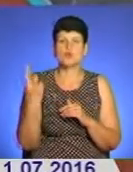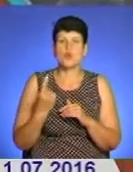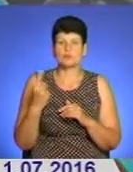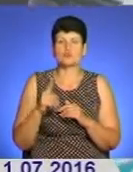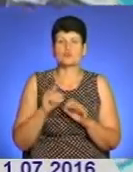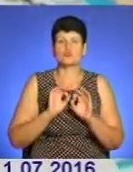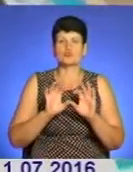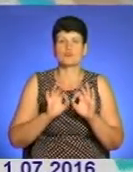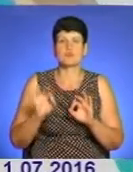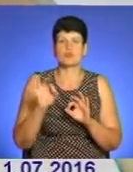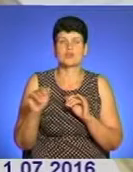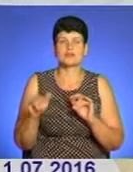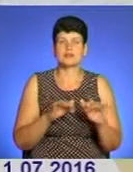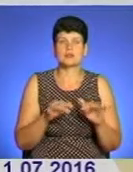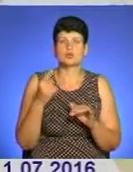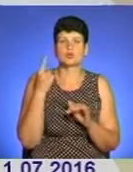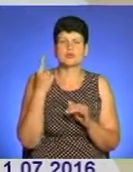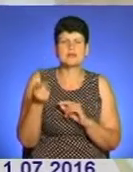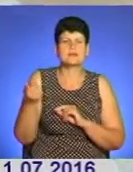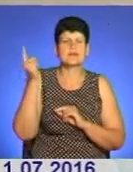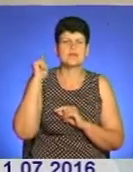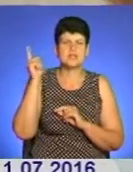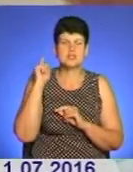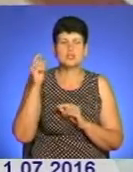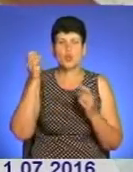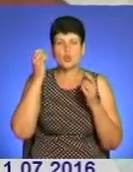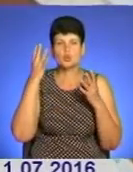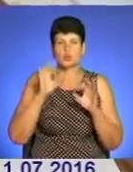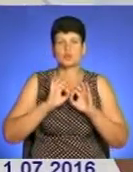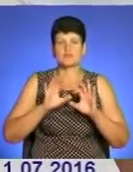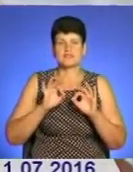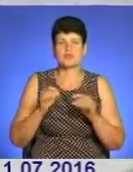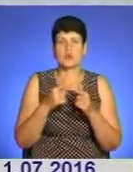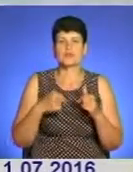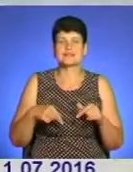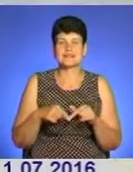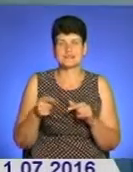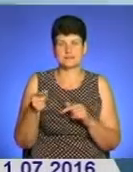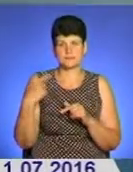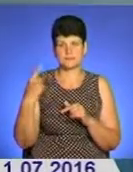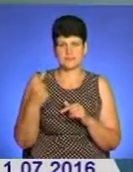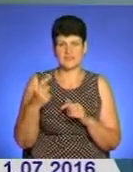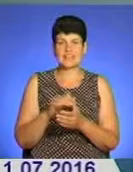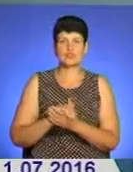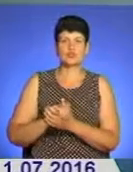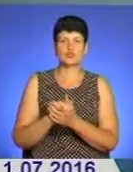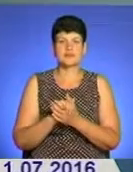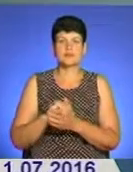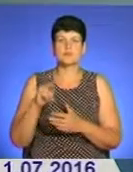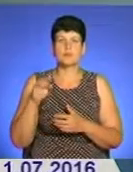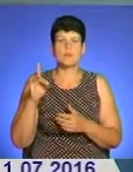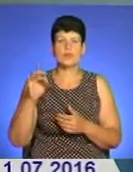що розповідають про діяльність однієї з найдавніших культурно-просвітницьких організацій Тернопільщини. Товариство «Просвіта»